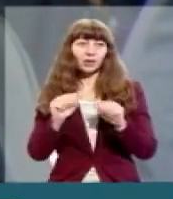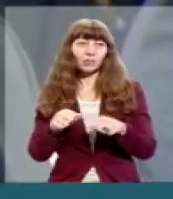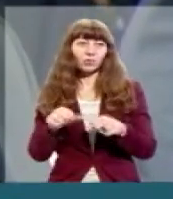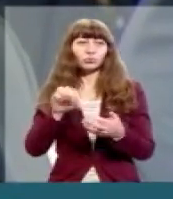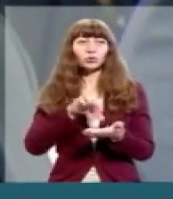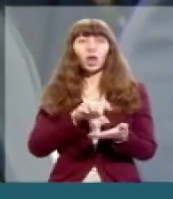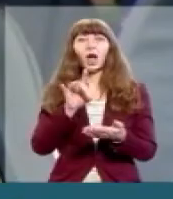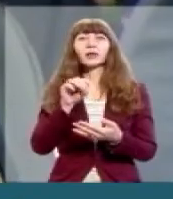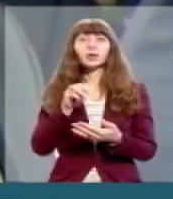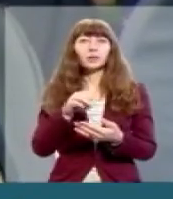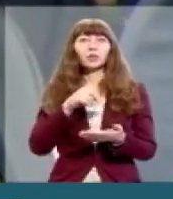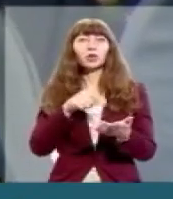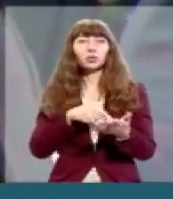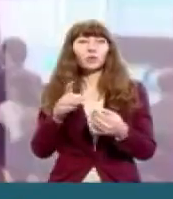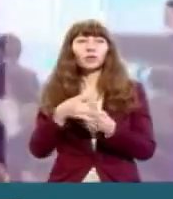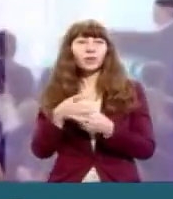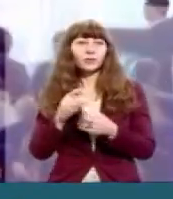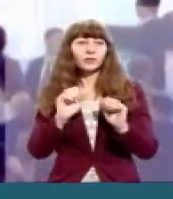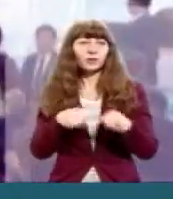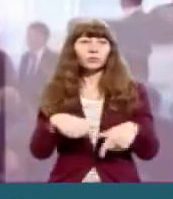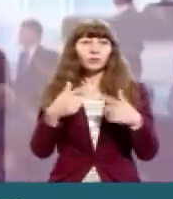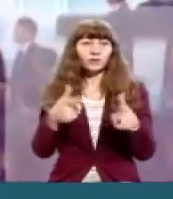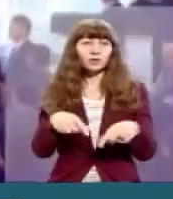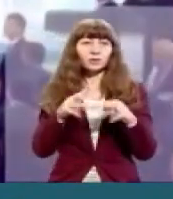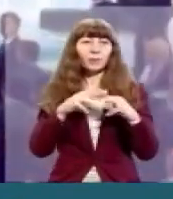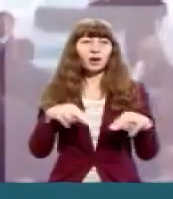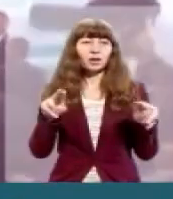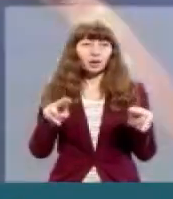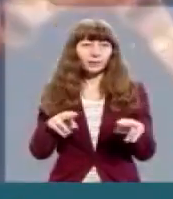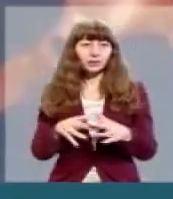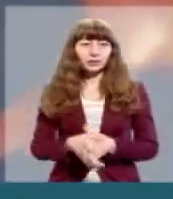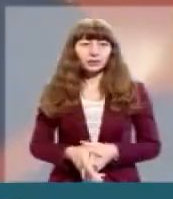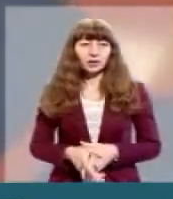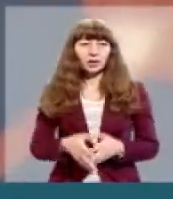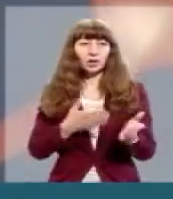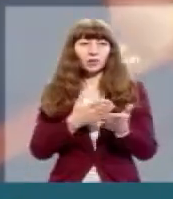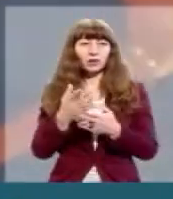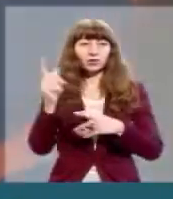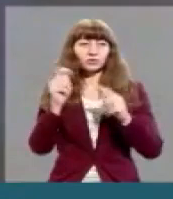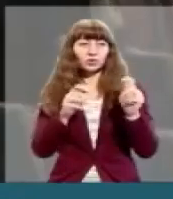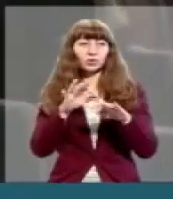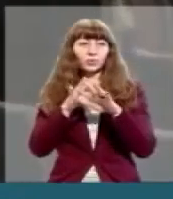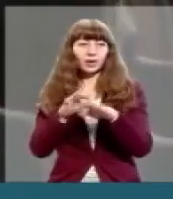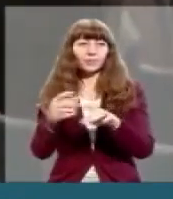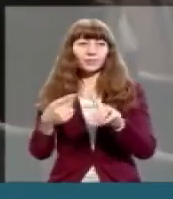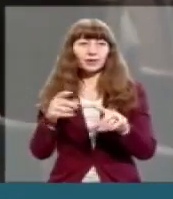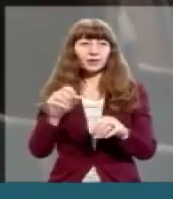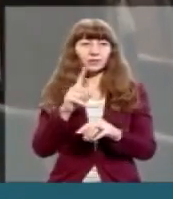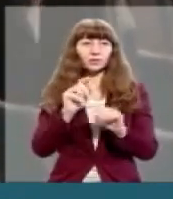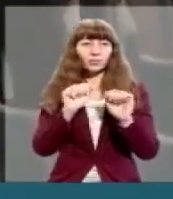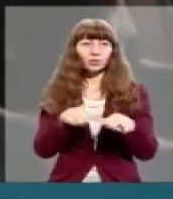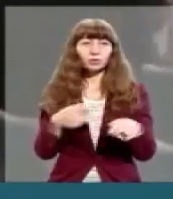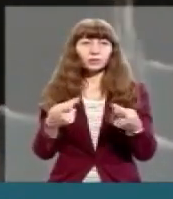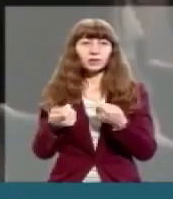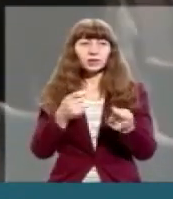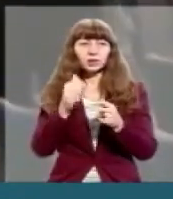парламентке кіруге де мүмкіндігі бар. Алғаш рет өткізіліп жатқан саяси форум бұдан былай жыл сайын немесе екі жылда бір рет ұйымдастырылуы мүмкін. Ерлан Қошанов